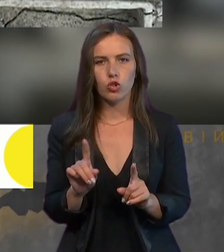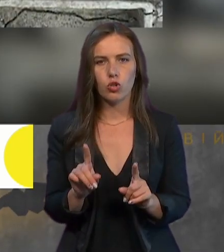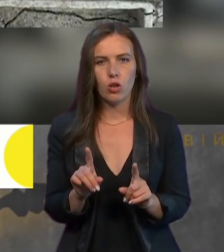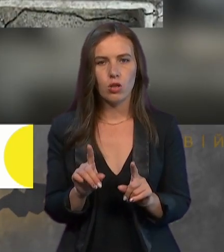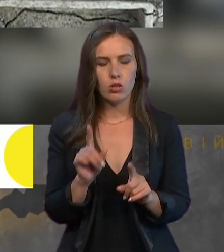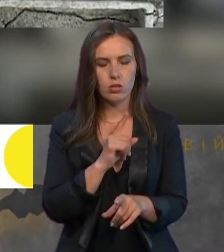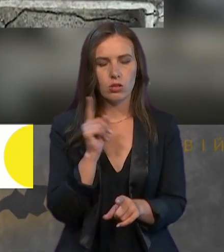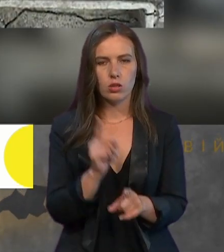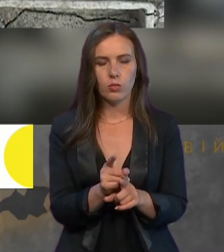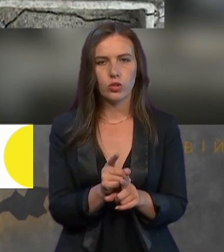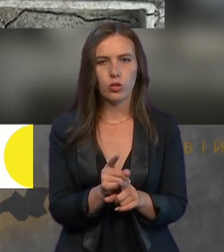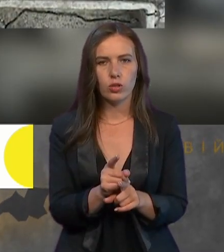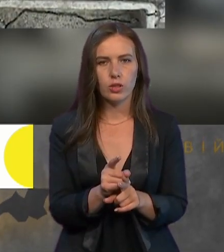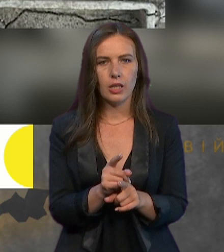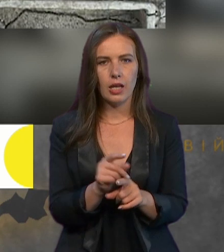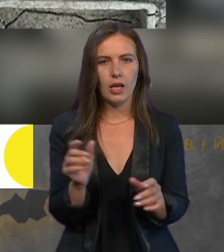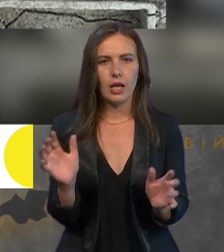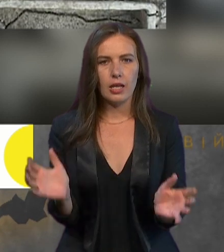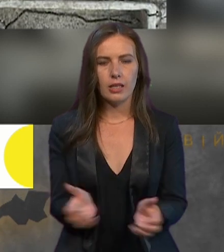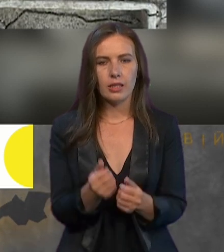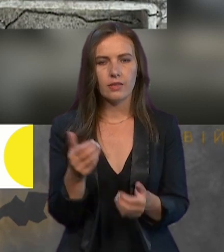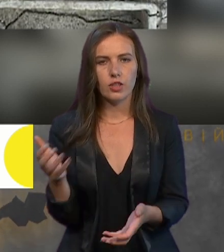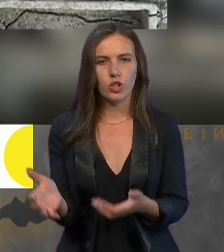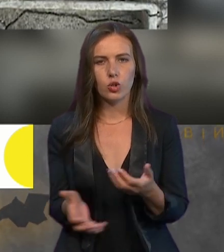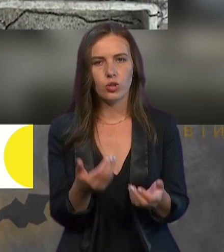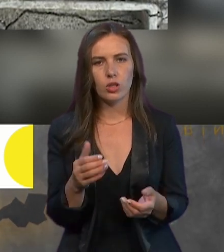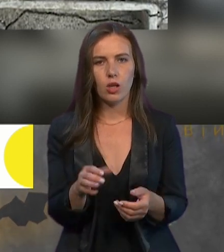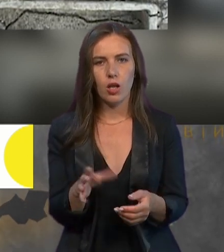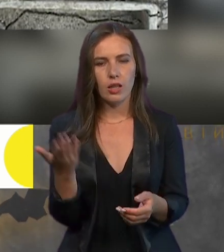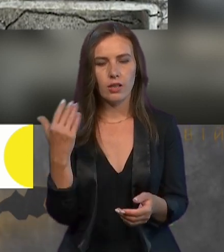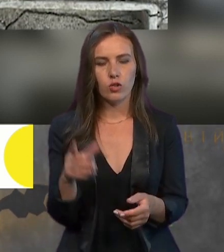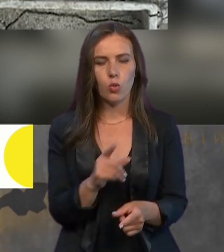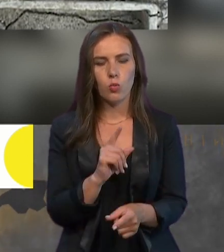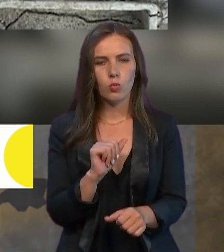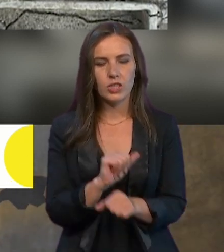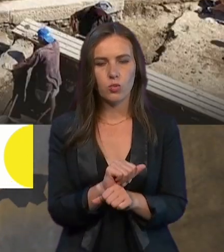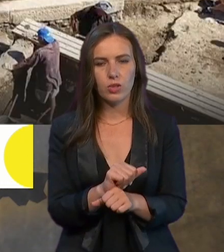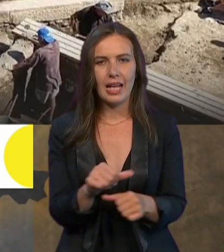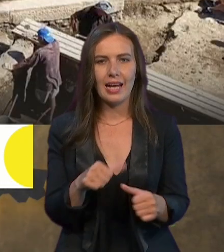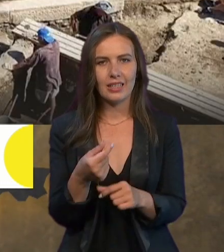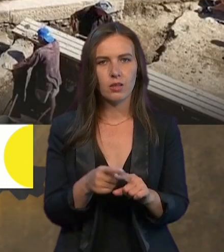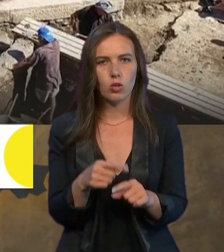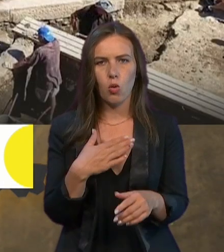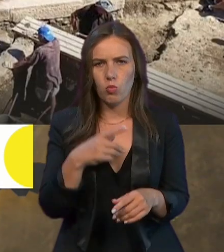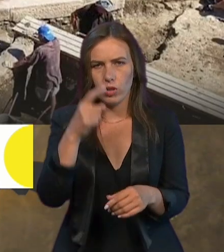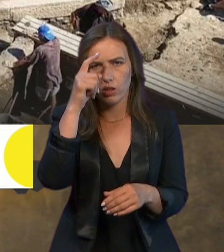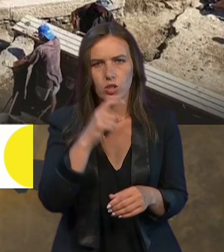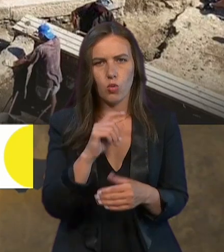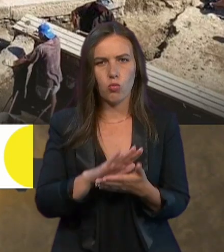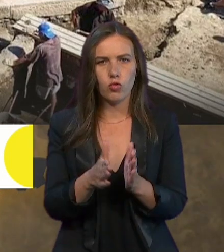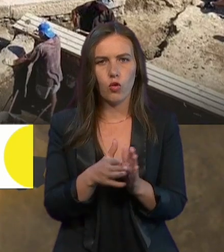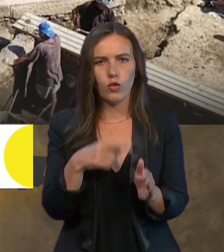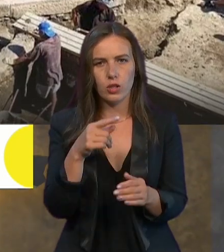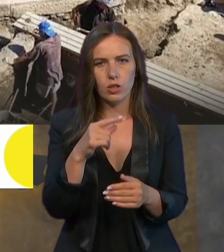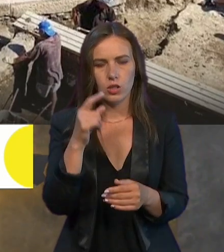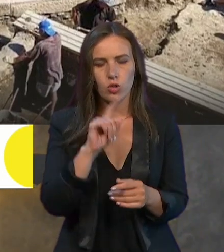крім рятівних досліджень, всі решта мали би бути давно призупинені. Крім того, ми не розуміємо, умовно кажучи,